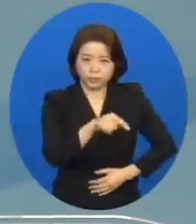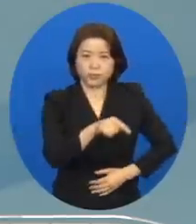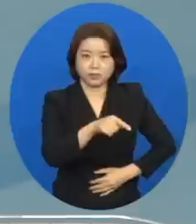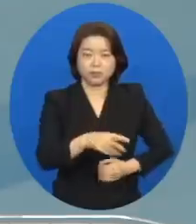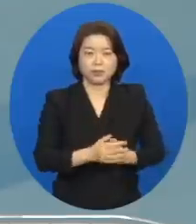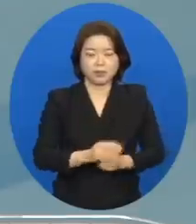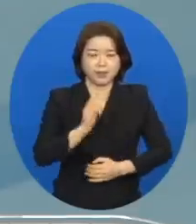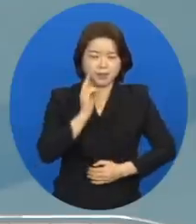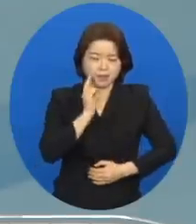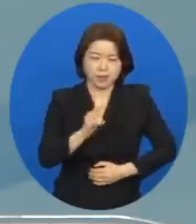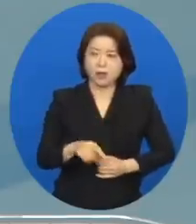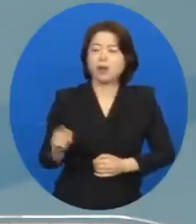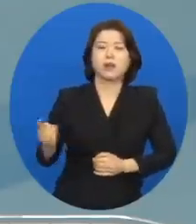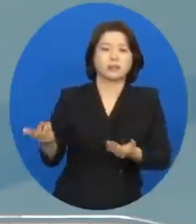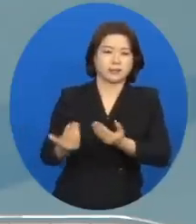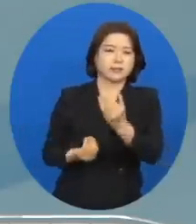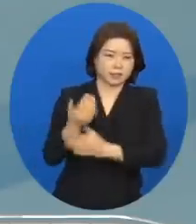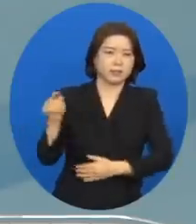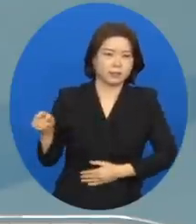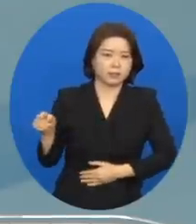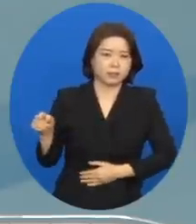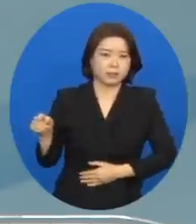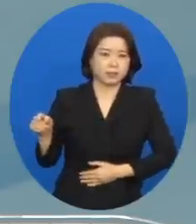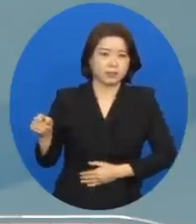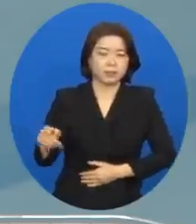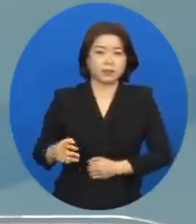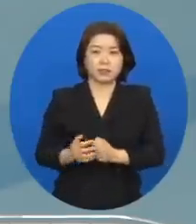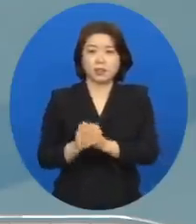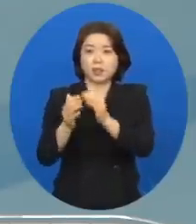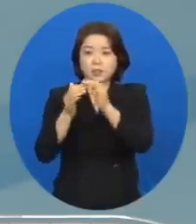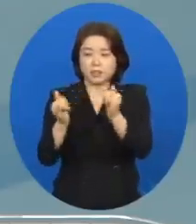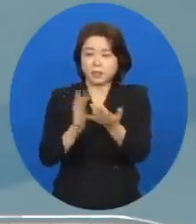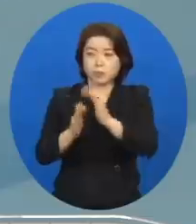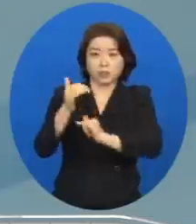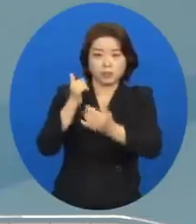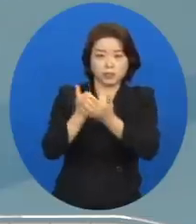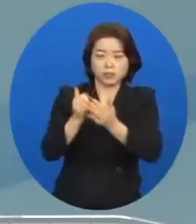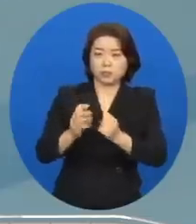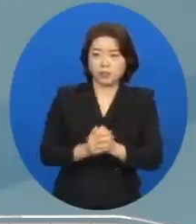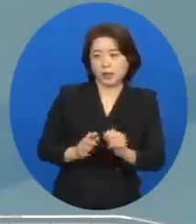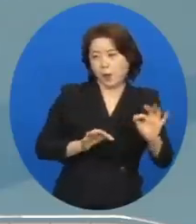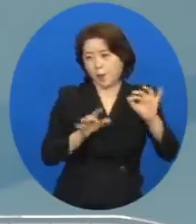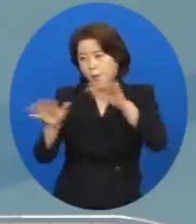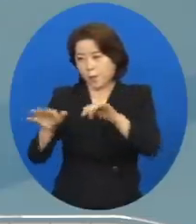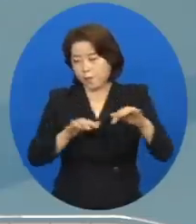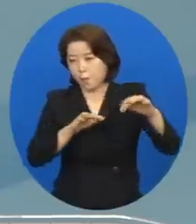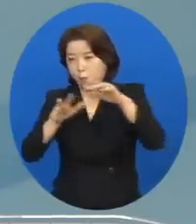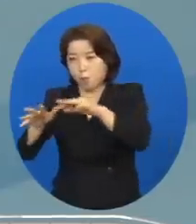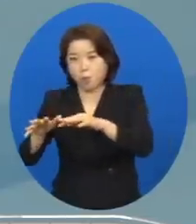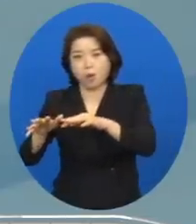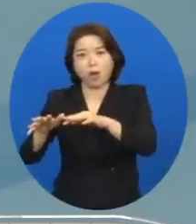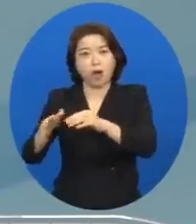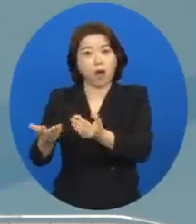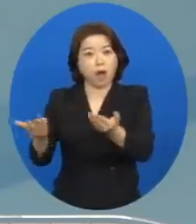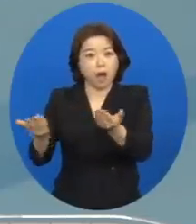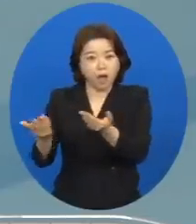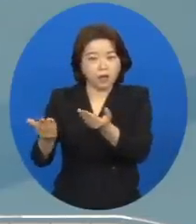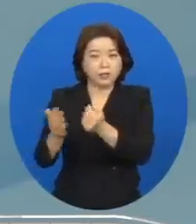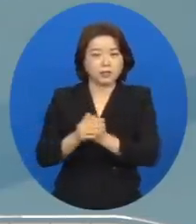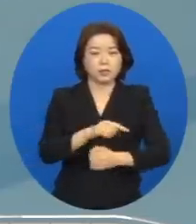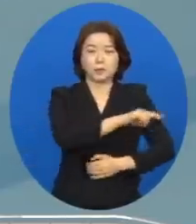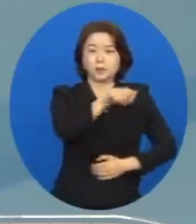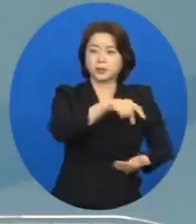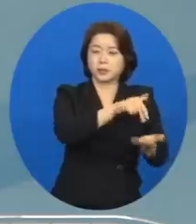아주 심각한 사태가 벌어진 거죠. 사람들이 예수님에게로 몰려드는 일이